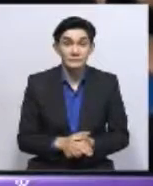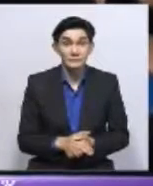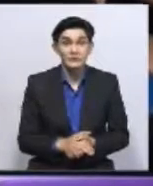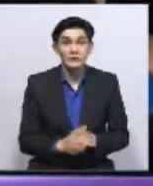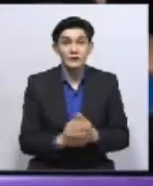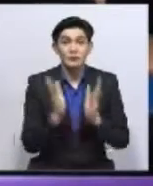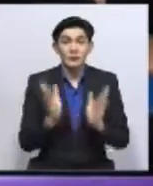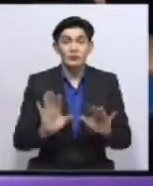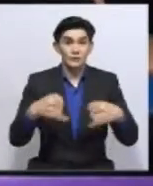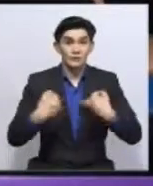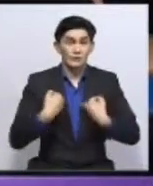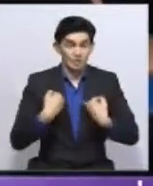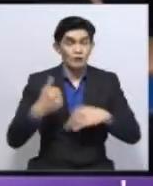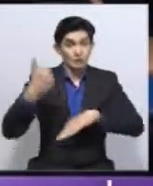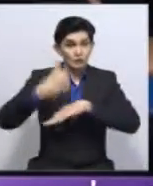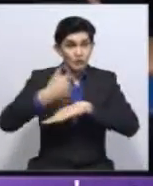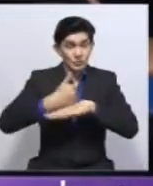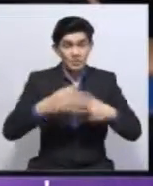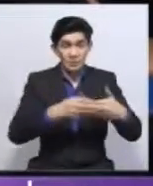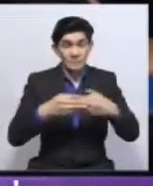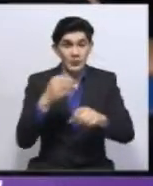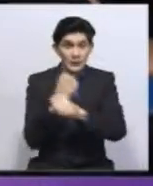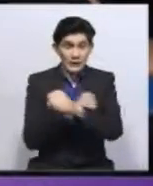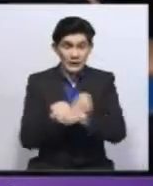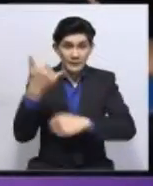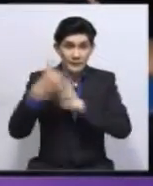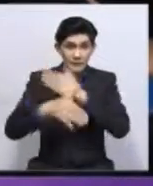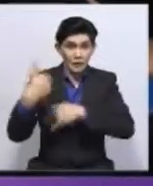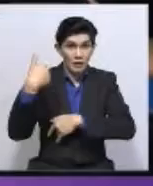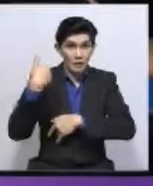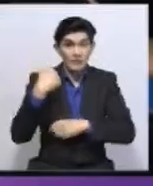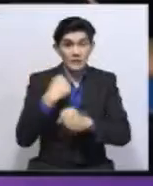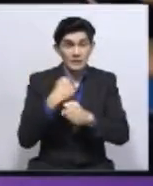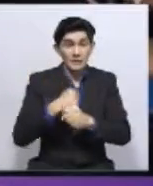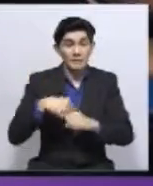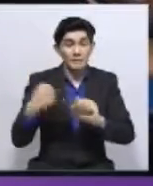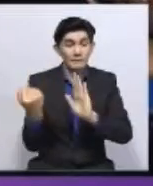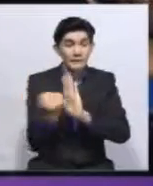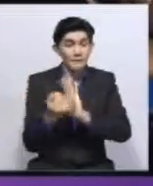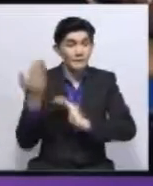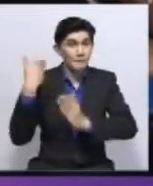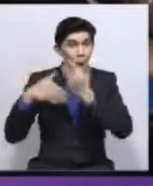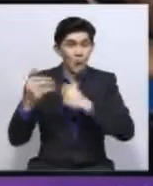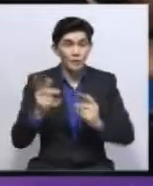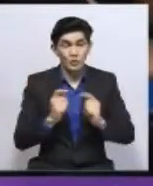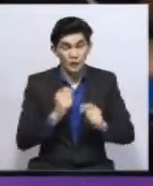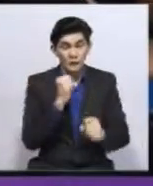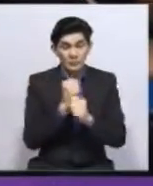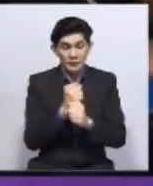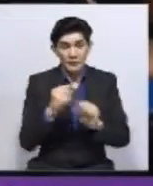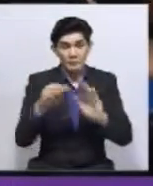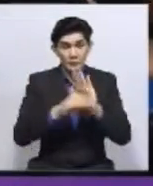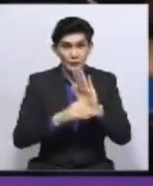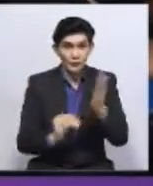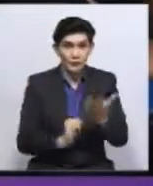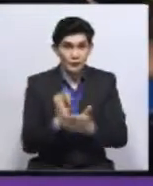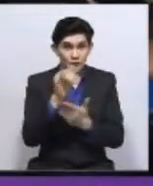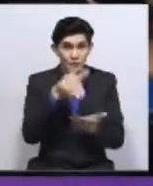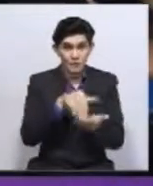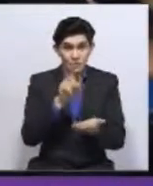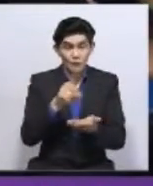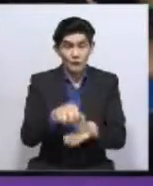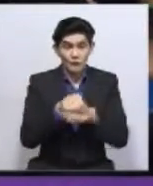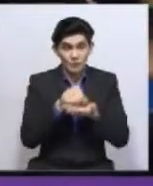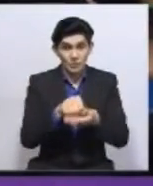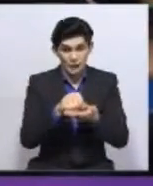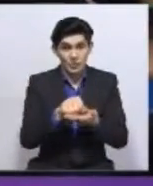เป็นหน้าที่ของนายจ้างนะครับที่ต้องพาลูกจ้างซึ่งเป็นแรงงานต่างด้าวมาจัดทำทะเบียนประวัติและขออนุญาตทำงานให้ถูกต้องที่ศูนย์บริการเ